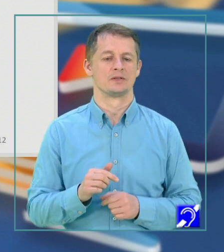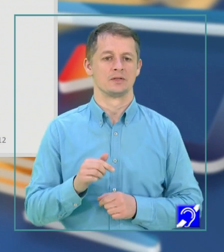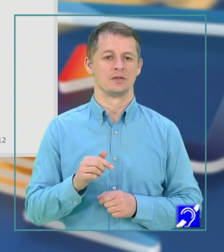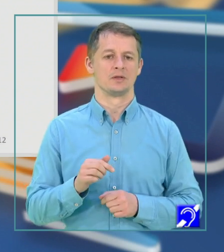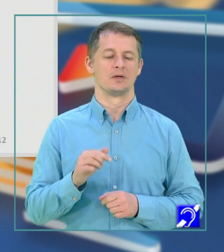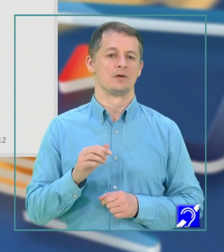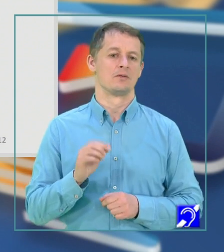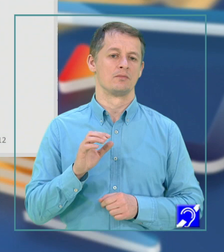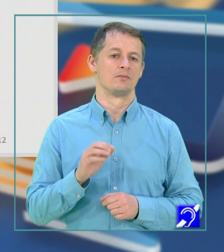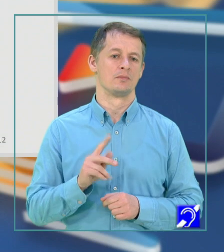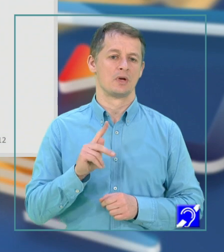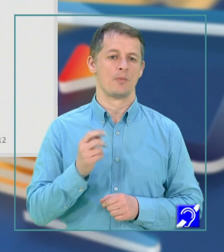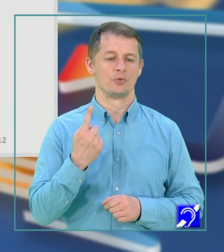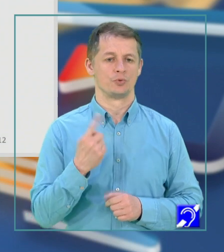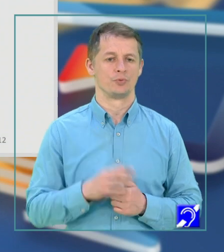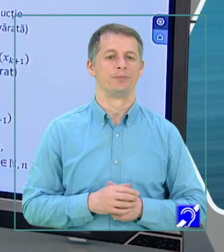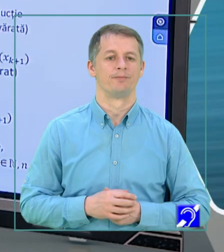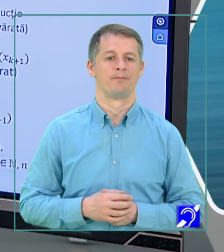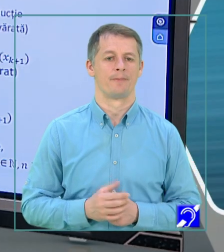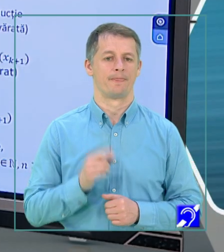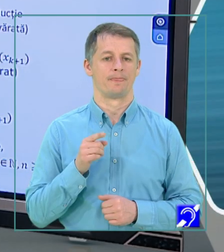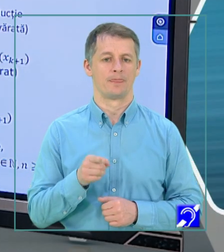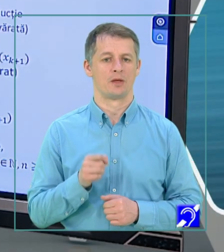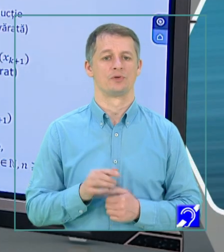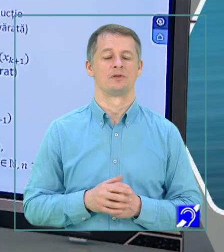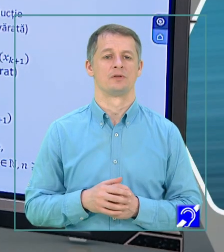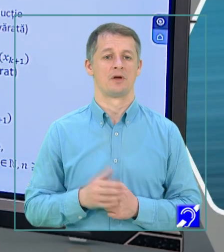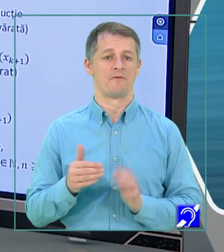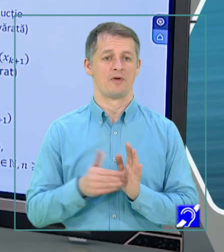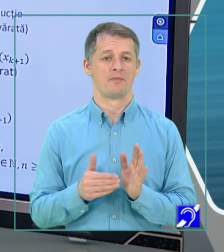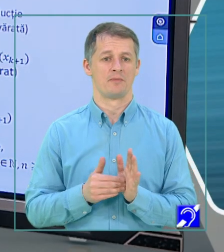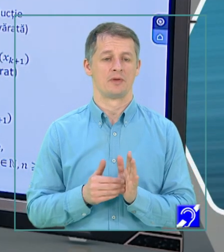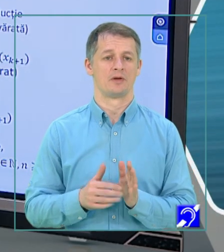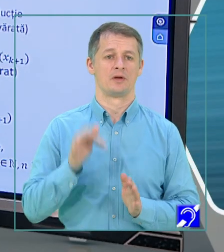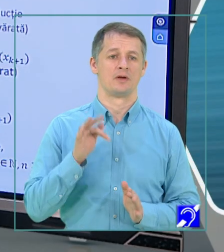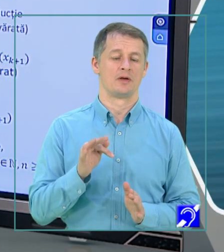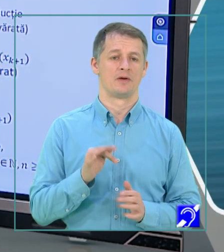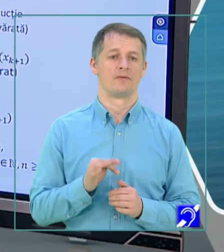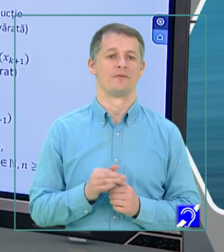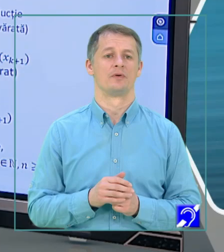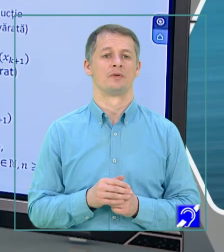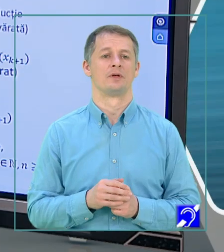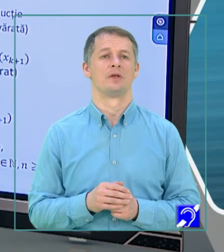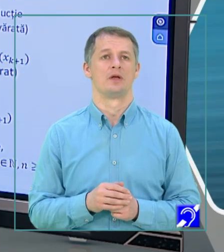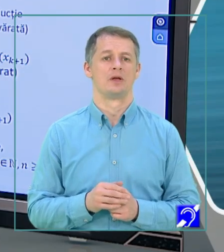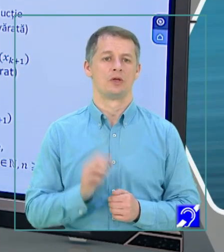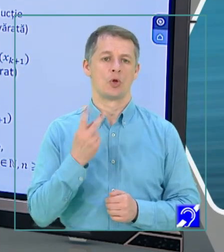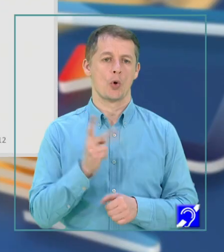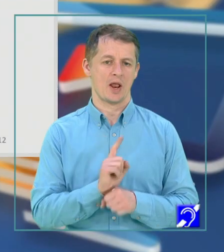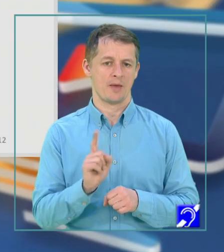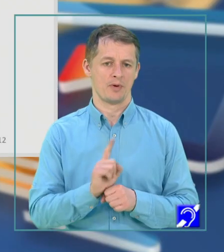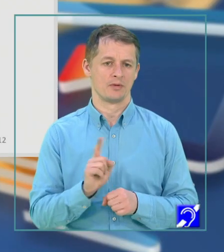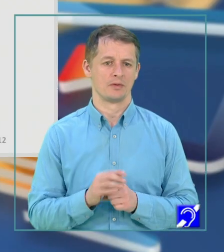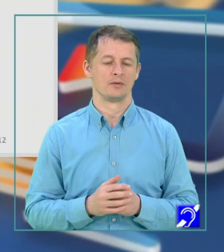fel, în acest membru al egalității avem de fapt F aplicat unui compus de două elemente.